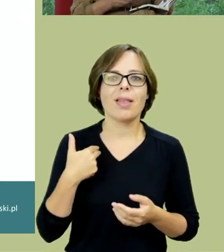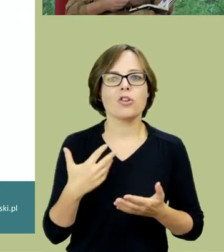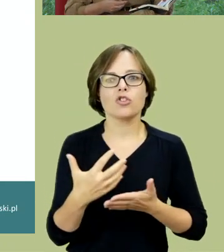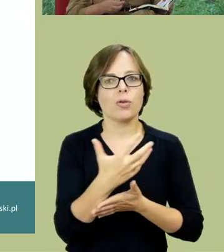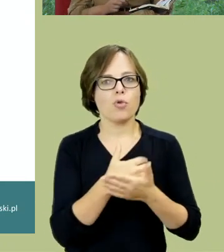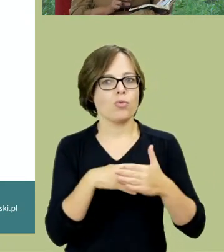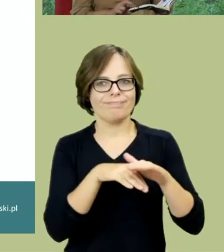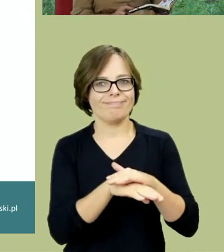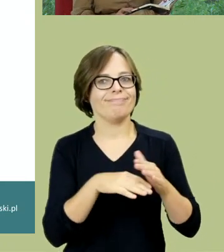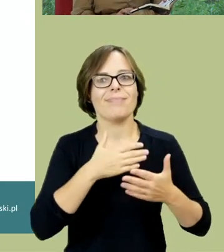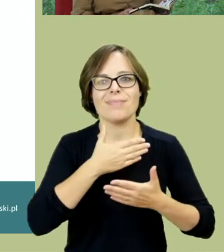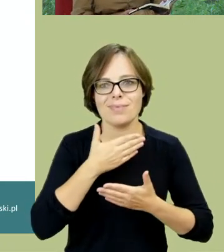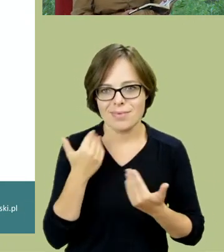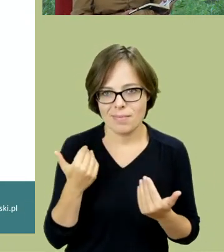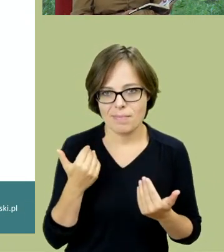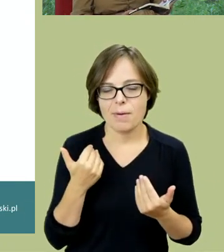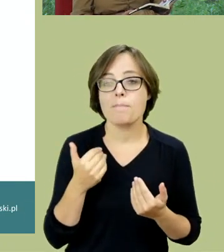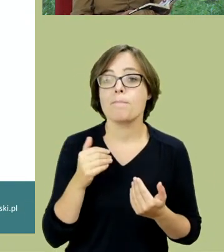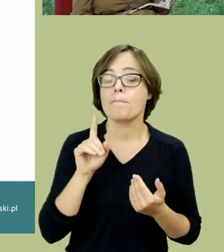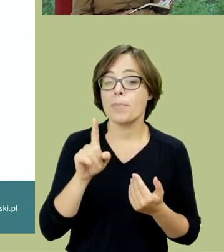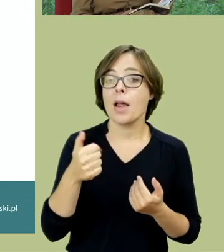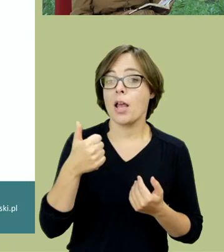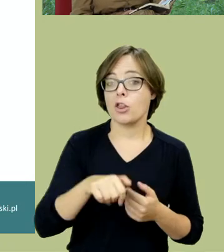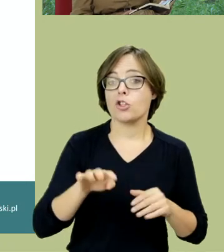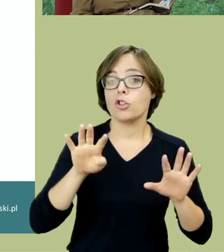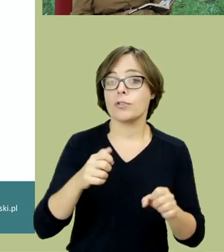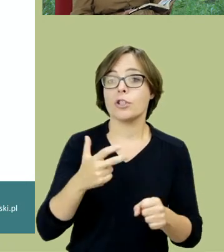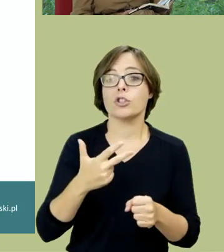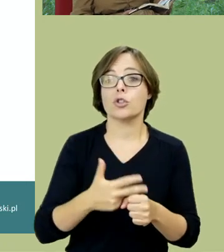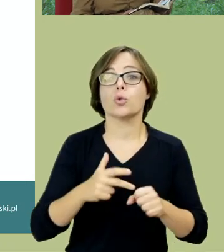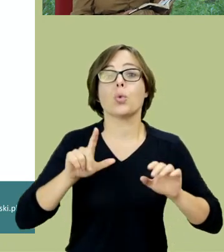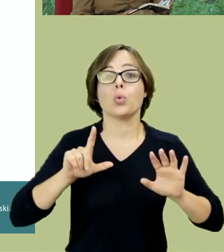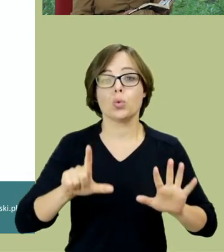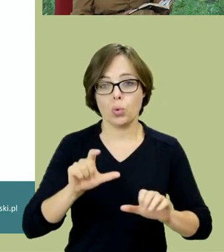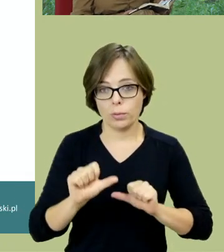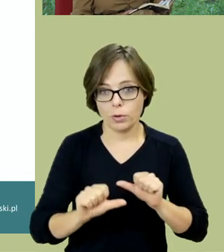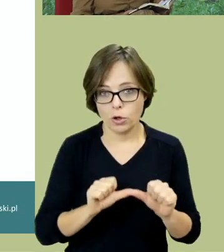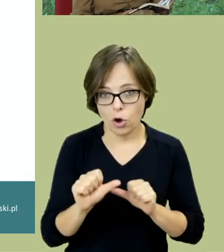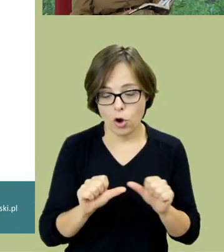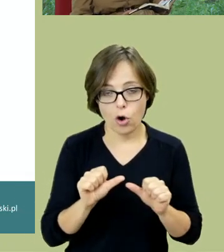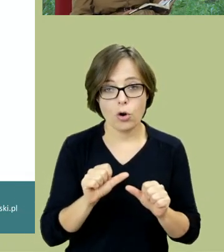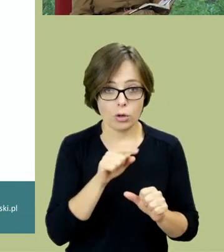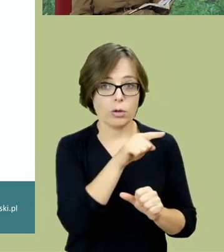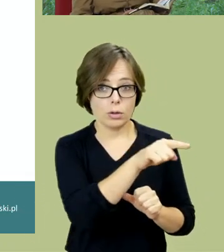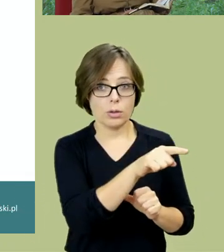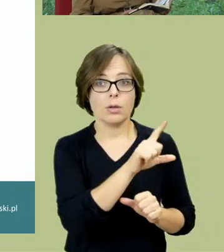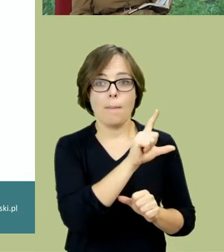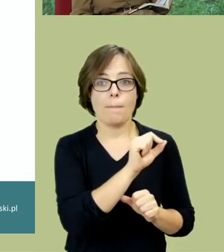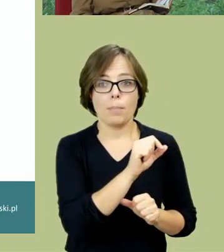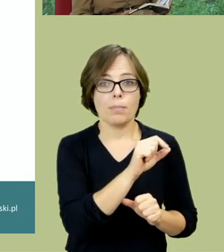zbiorach. W 1937 roku Piłsudska